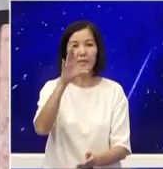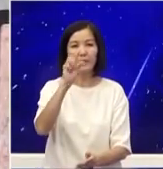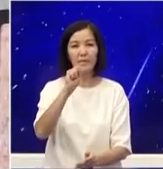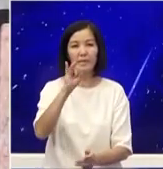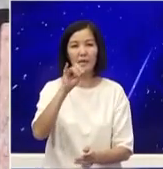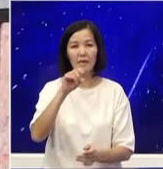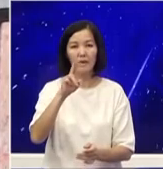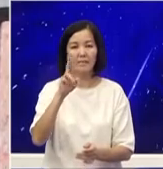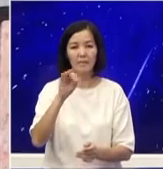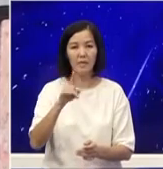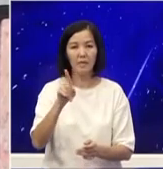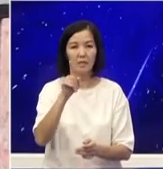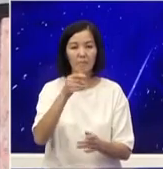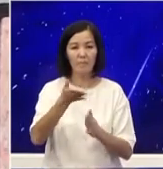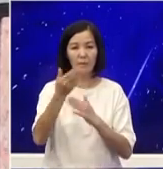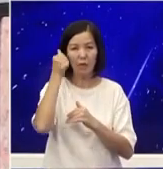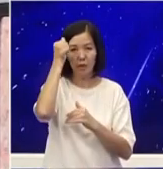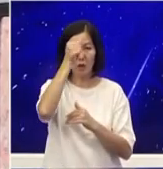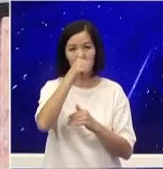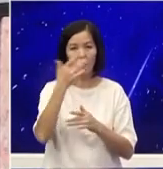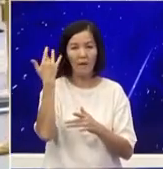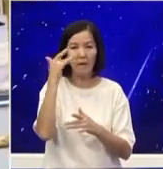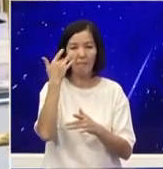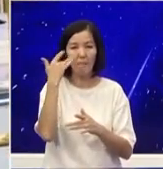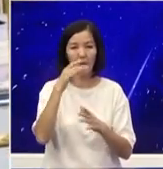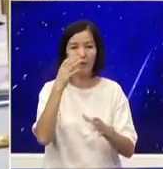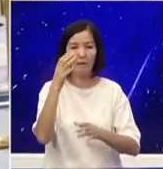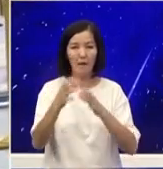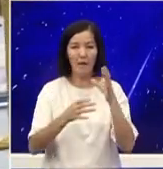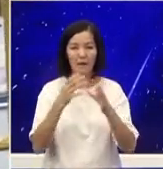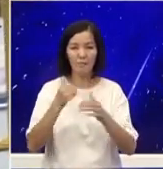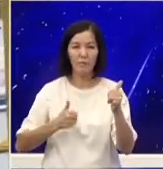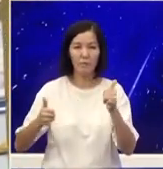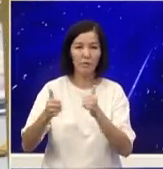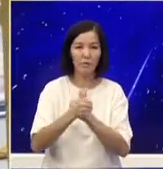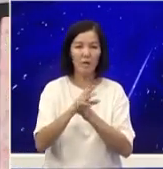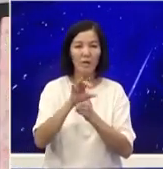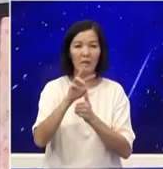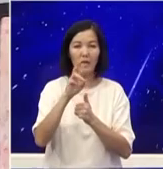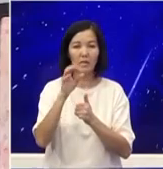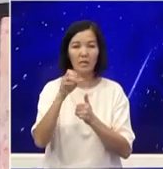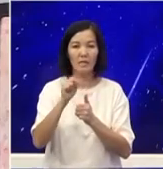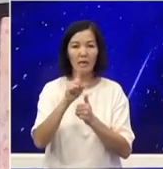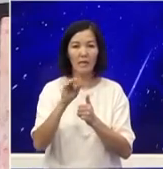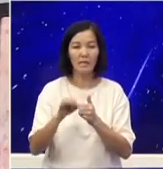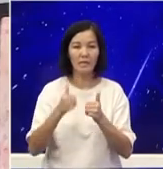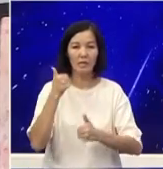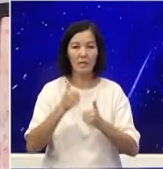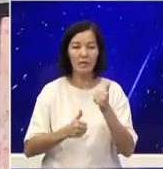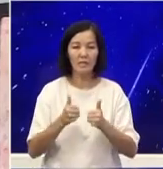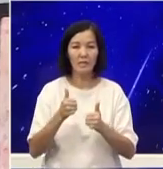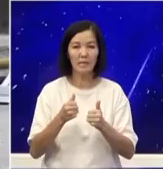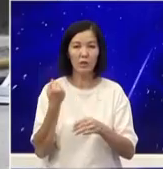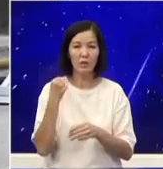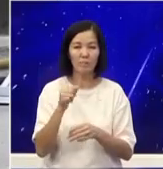Ақмолда былтыр жастар арасында Ақшта өткен әлем біріншілігінде топ жарған. Жыл басында Ташкент қаласында болған Азия чемпионатында қола жүлдегер атанды.